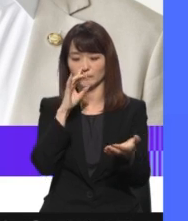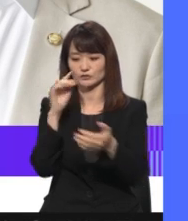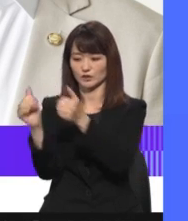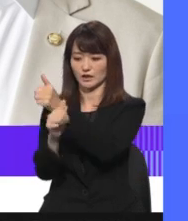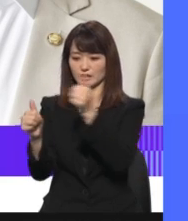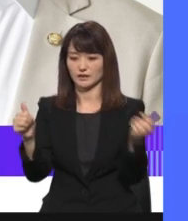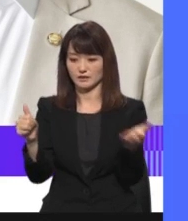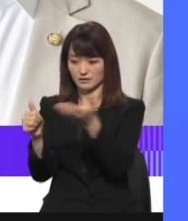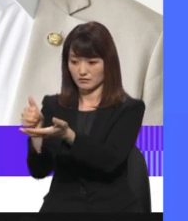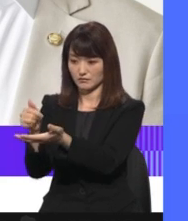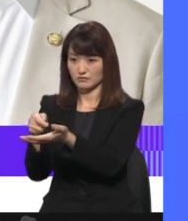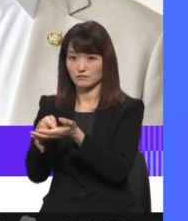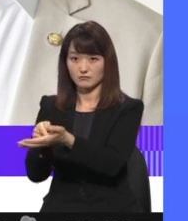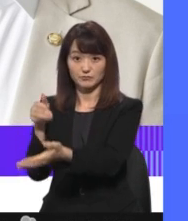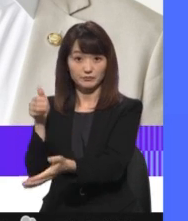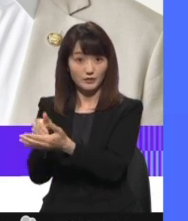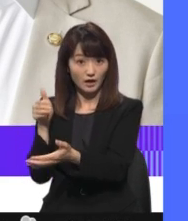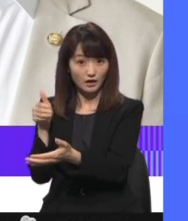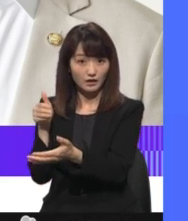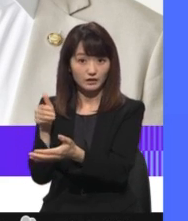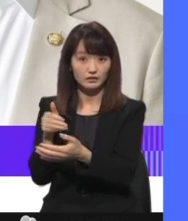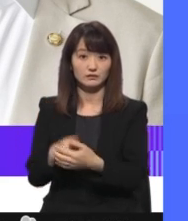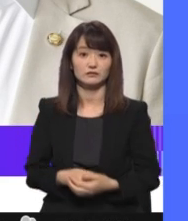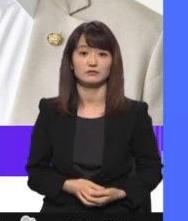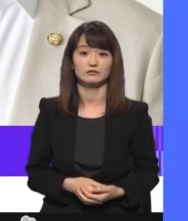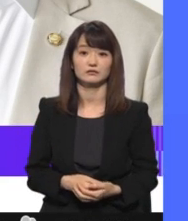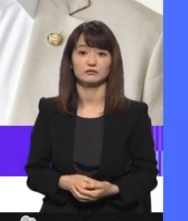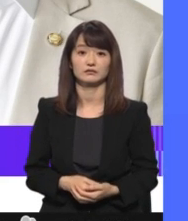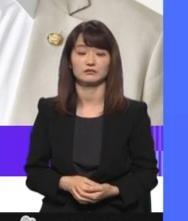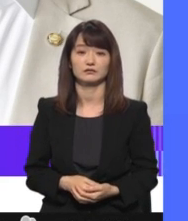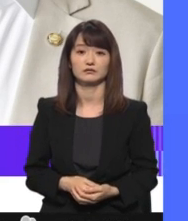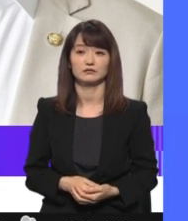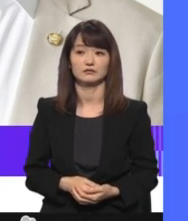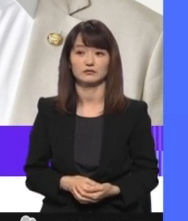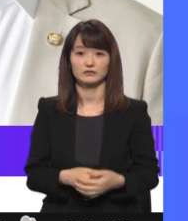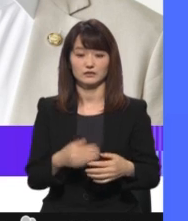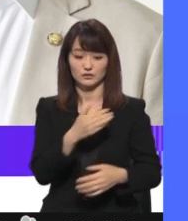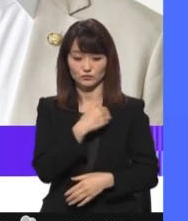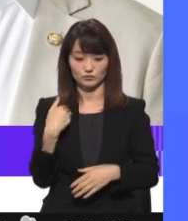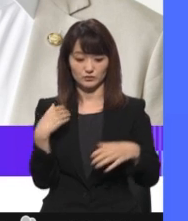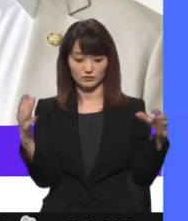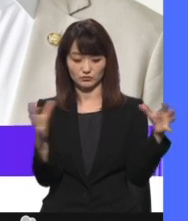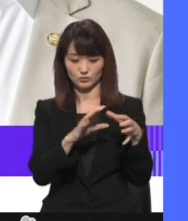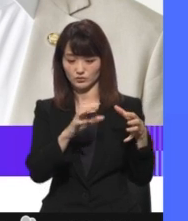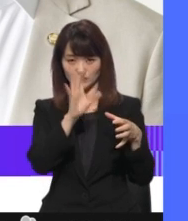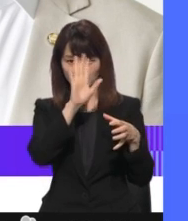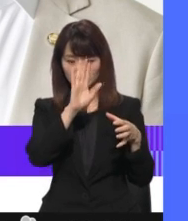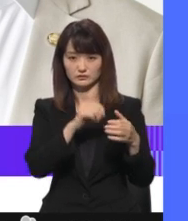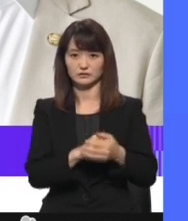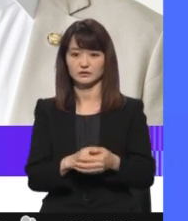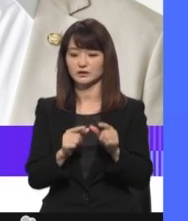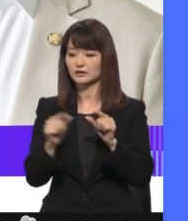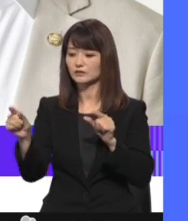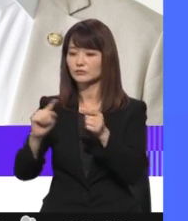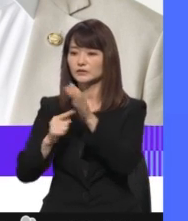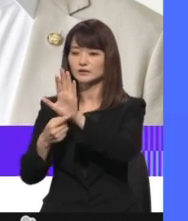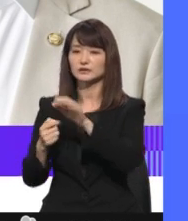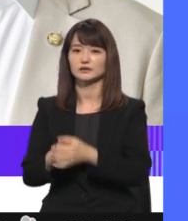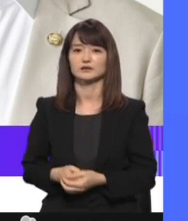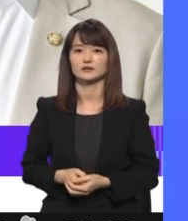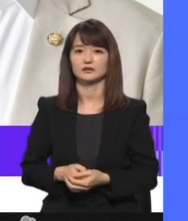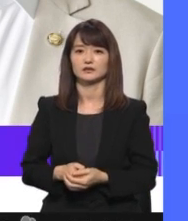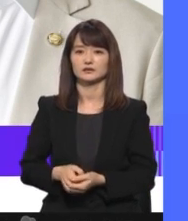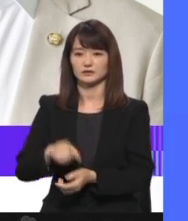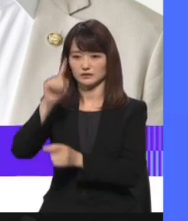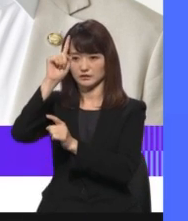얘기했듯이 예상 밖의 상황인데요 물론 억 충분히 논의가 안 됐다는 의견도 있지만 일각에서는 이른바 비명